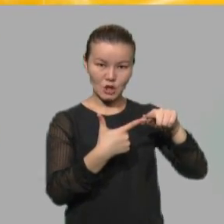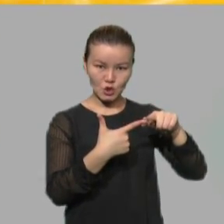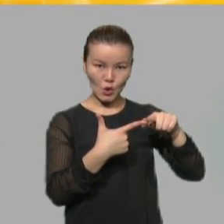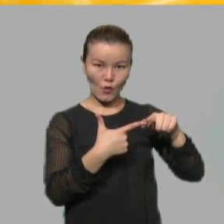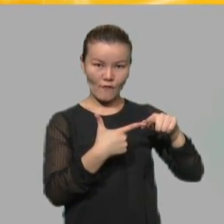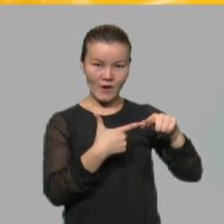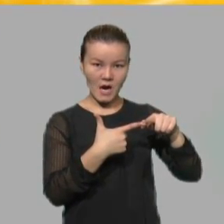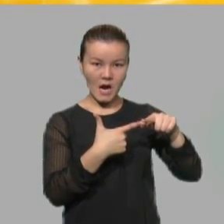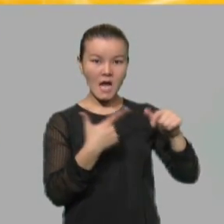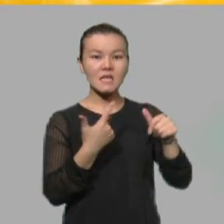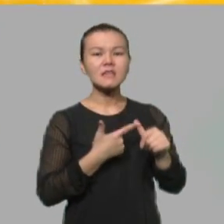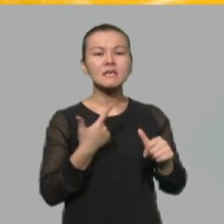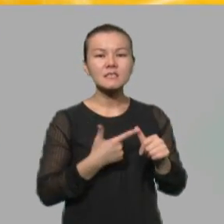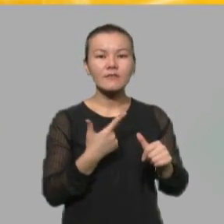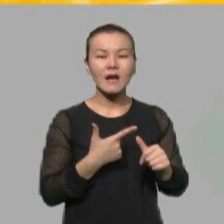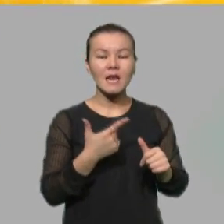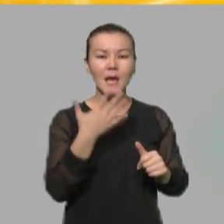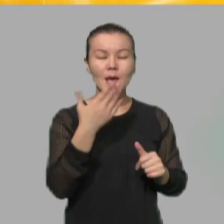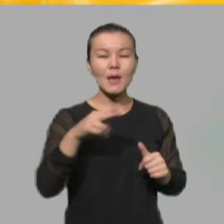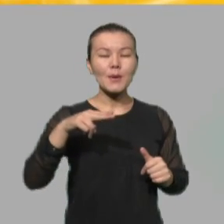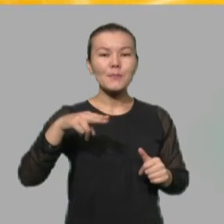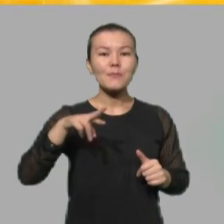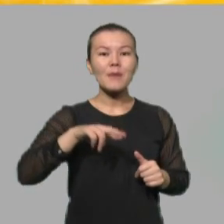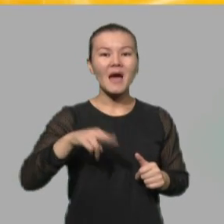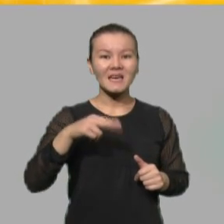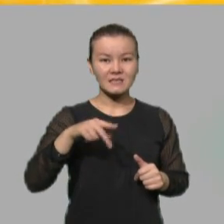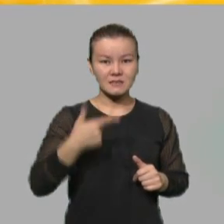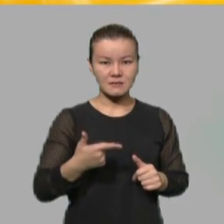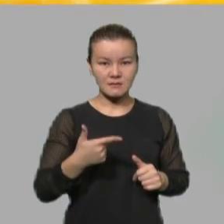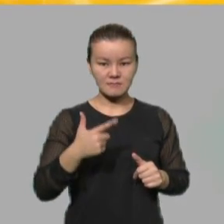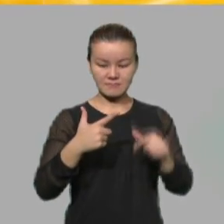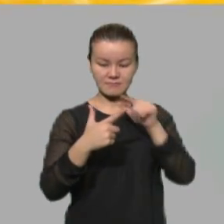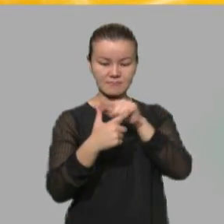большого называли 5.